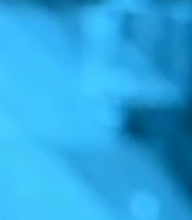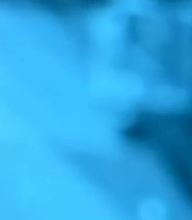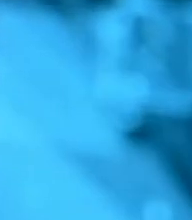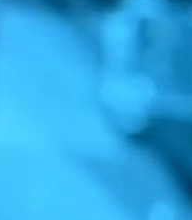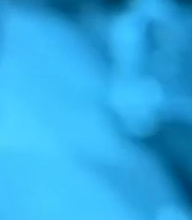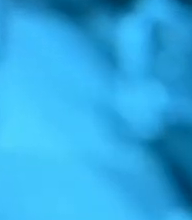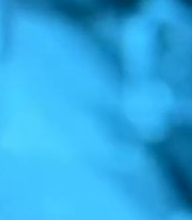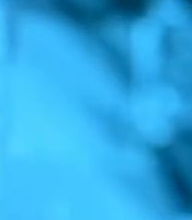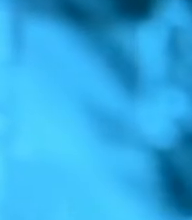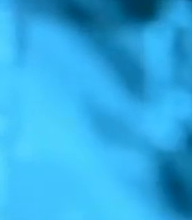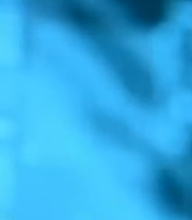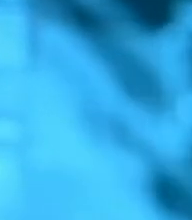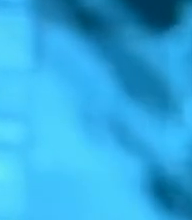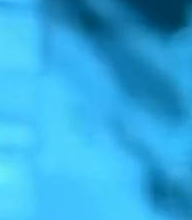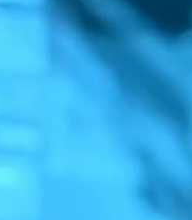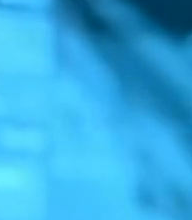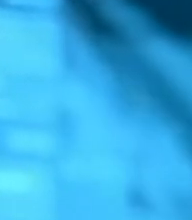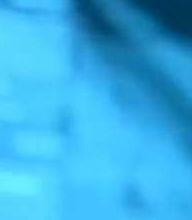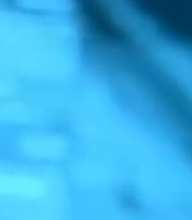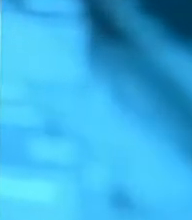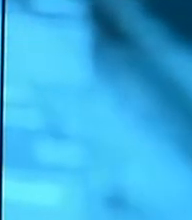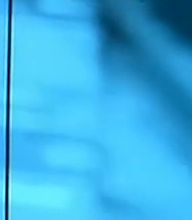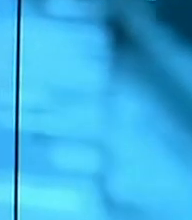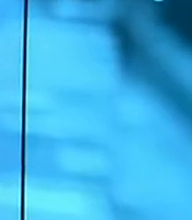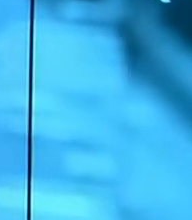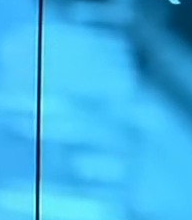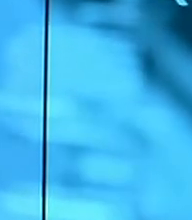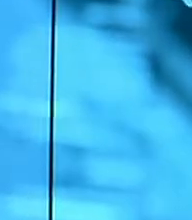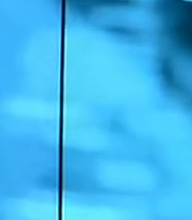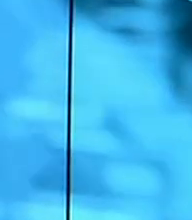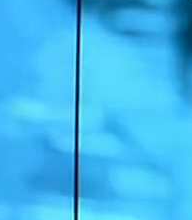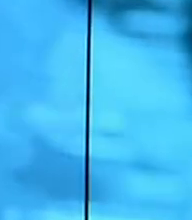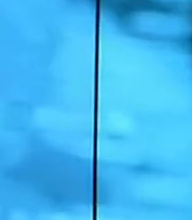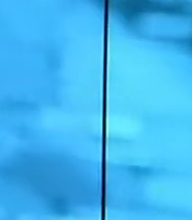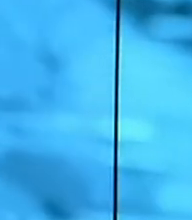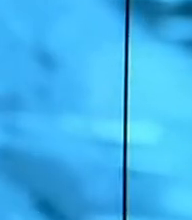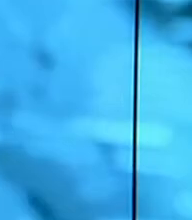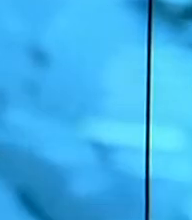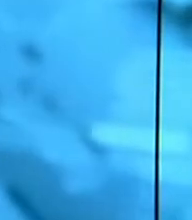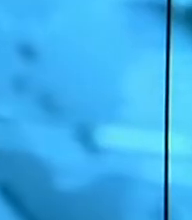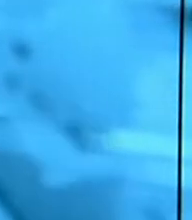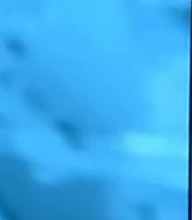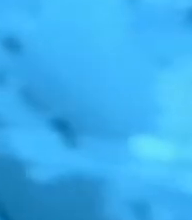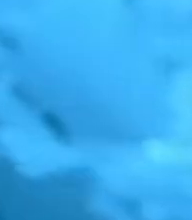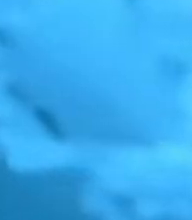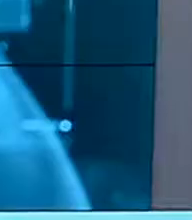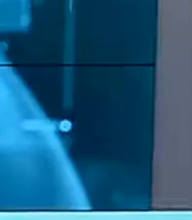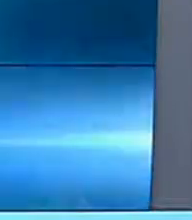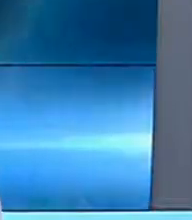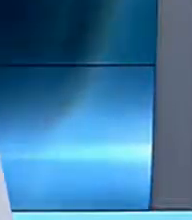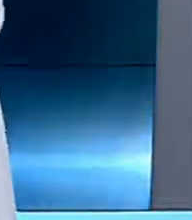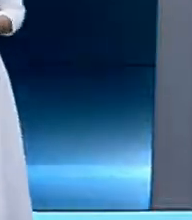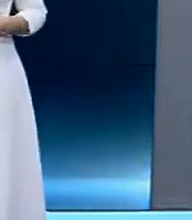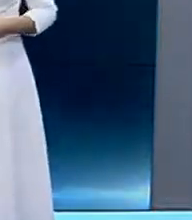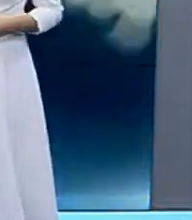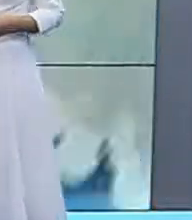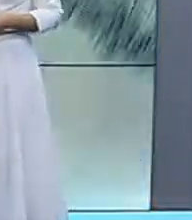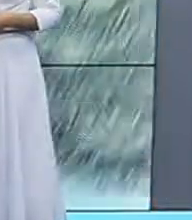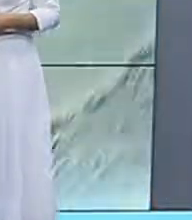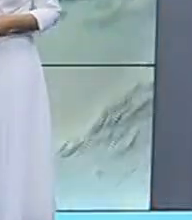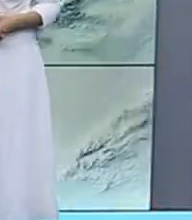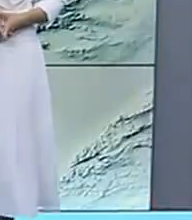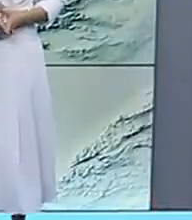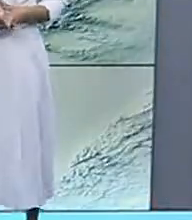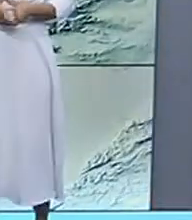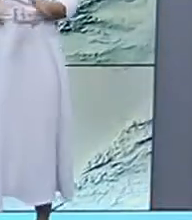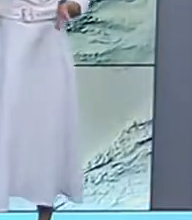Қайырлы күн, аптаның сәтті күні 11-ші қарашаға сәрсенбіге арналған ауа райы мәліметімен таныс болыңыздар. Солтүстік Қазақстан аймағында қар